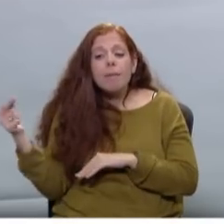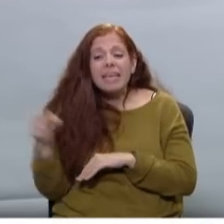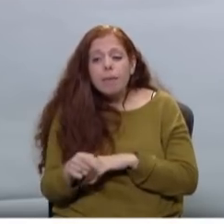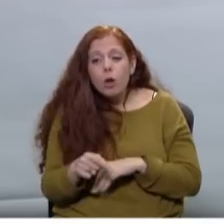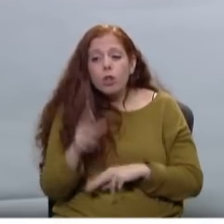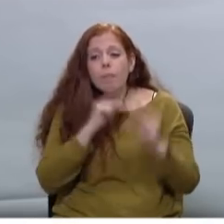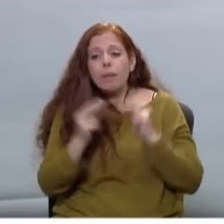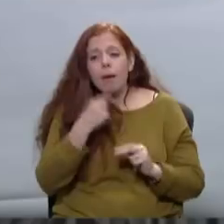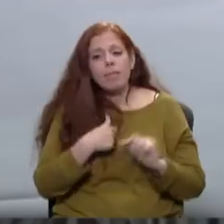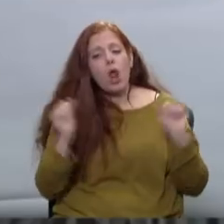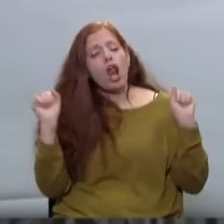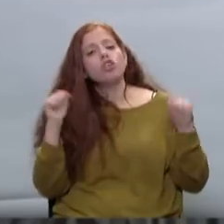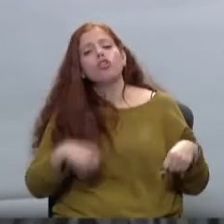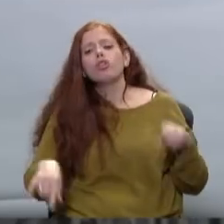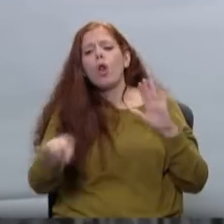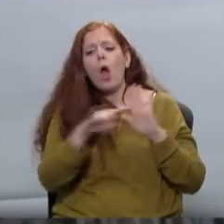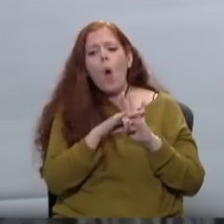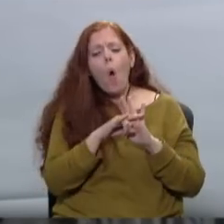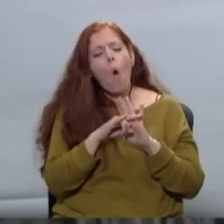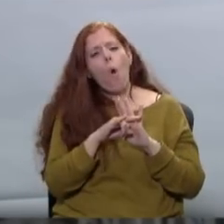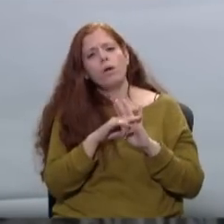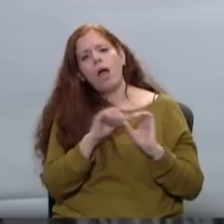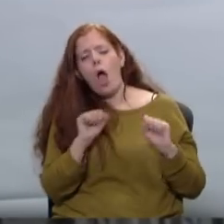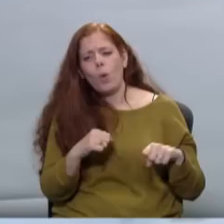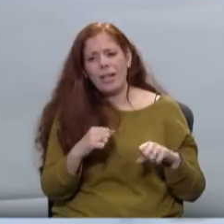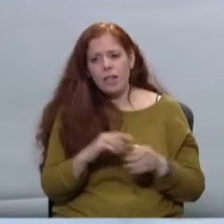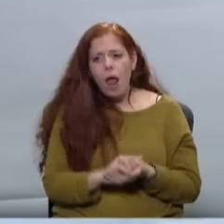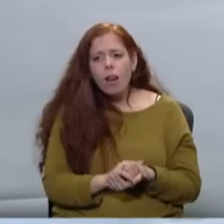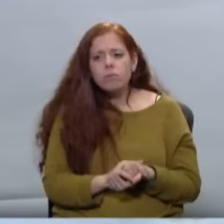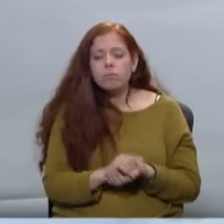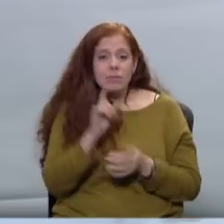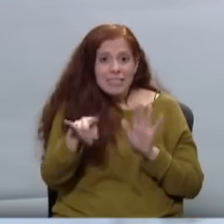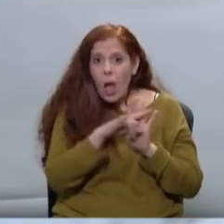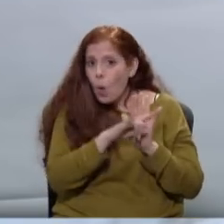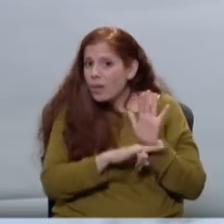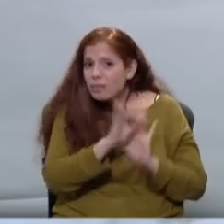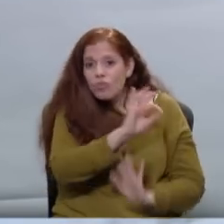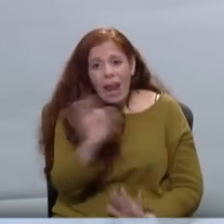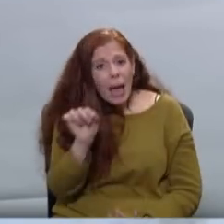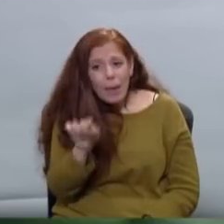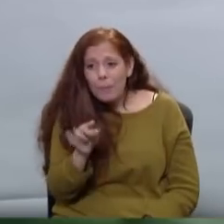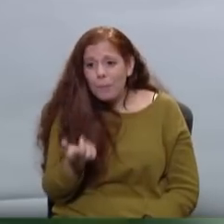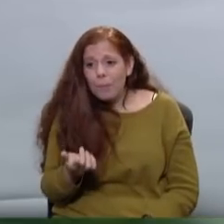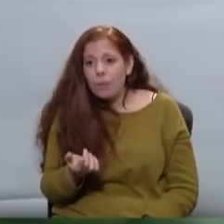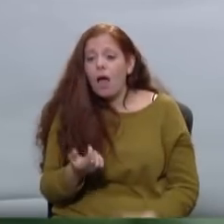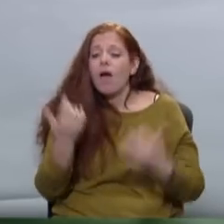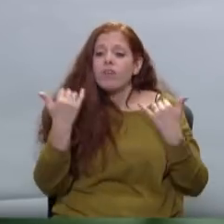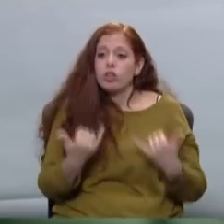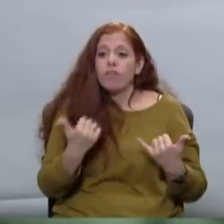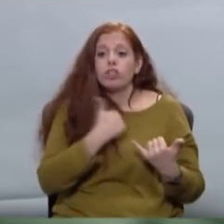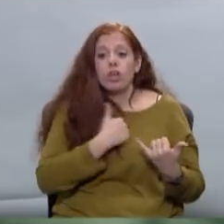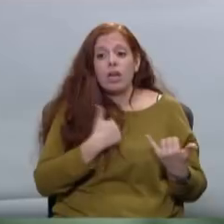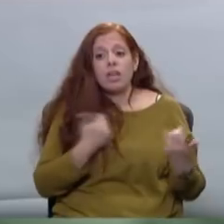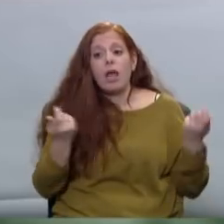to us about colonial rule of law. Those are your laws. But now, with Canada shut